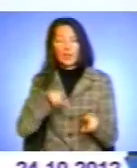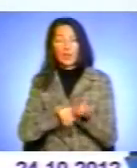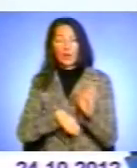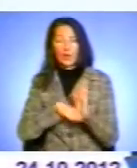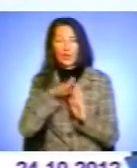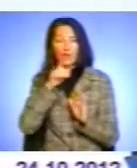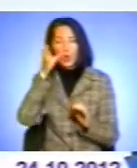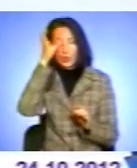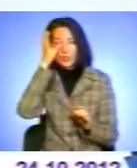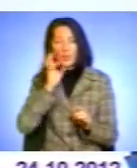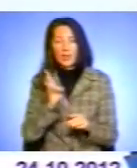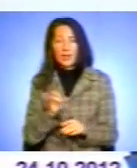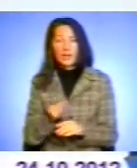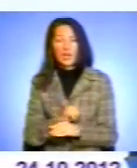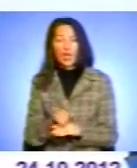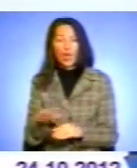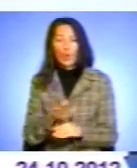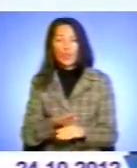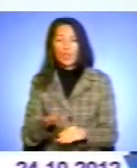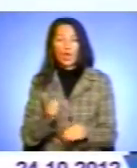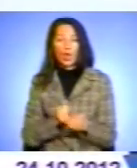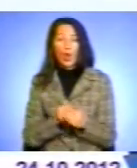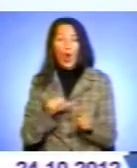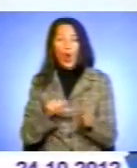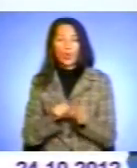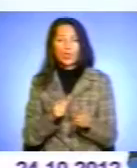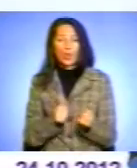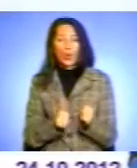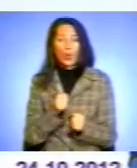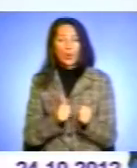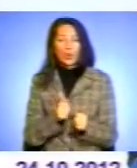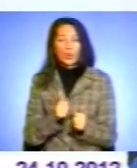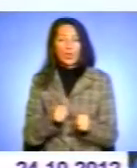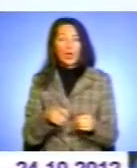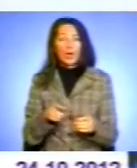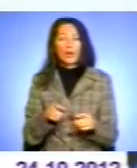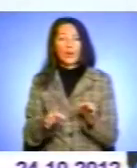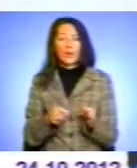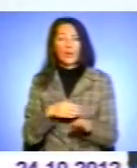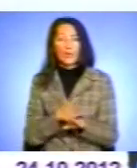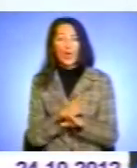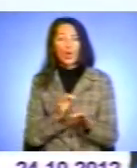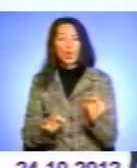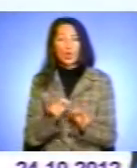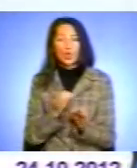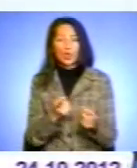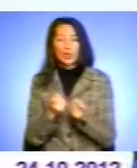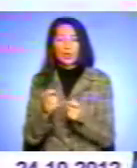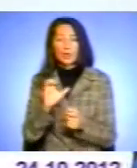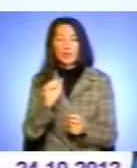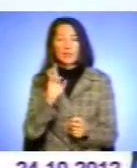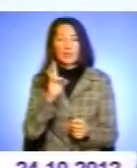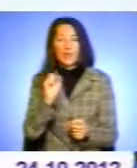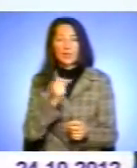на Тернопільщині. І до участі у конкурсі, власне, в якості журі залучались і санстанція, і інші